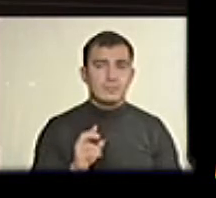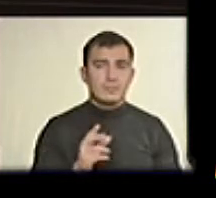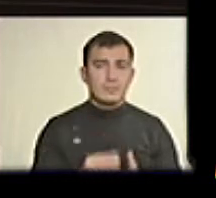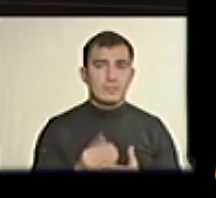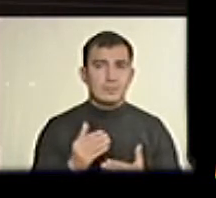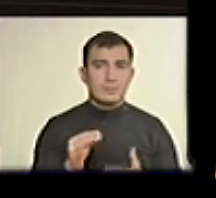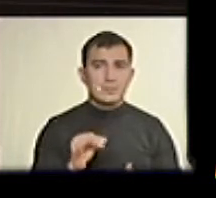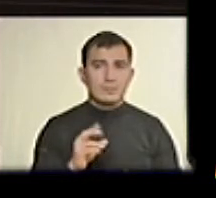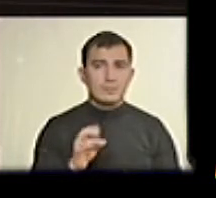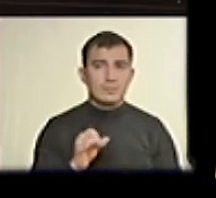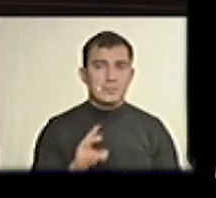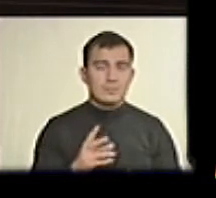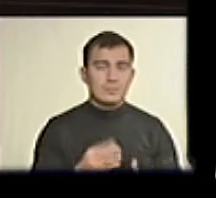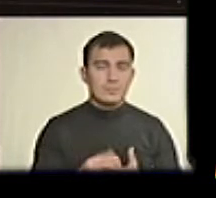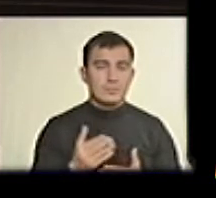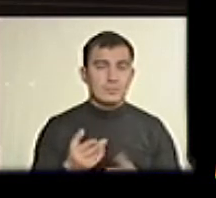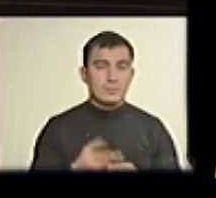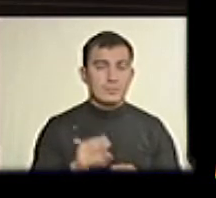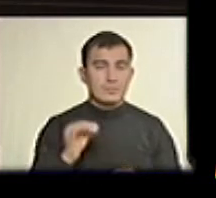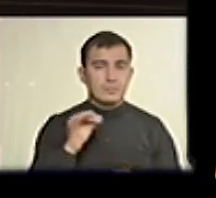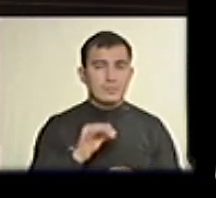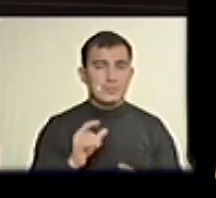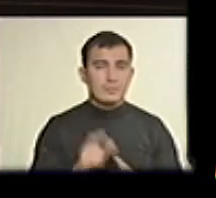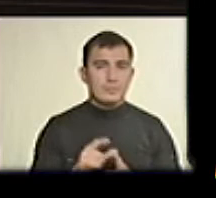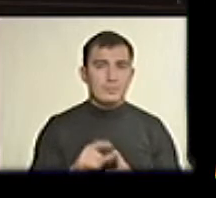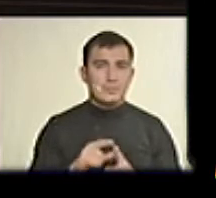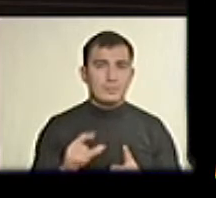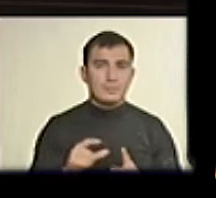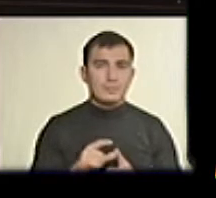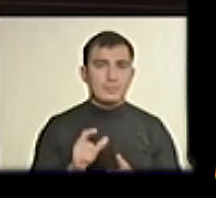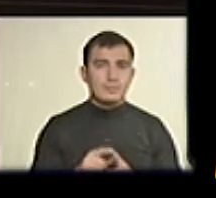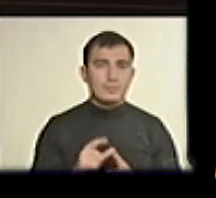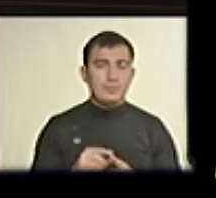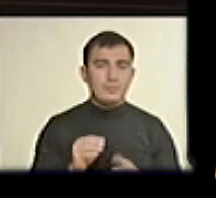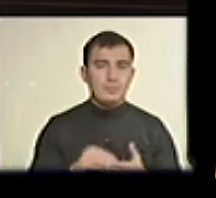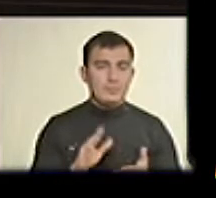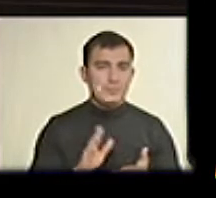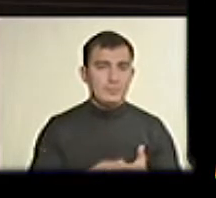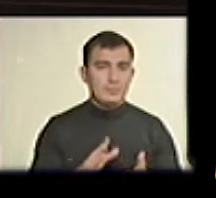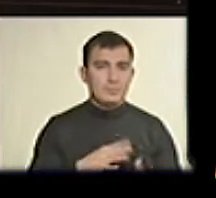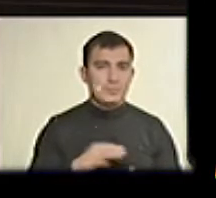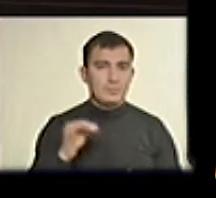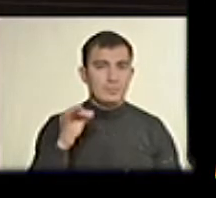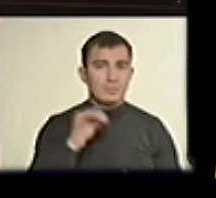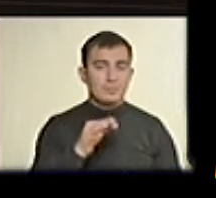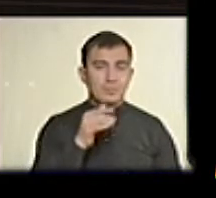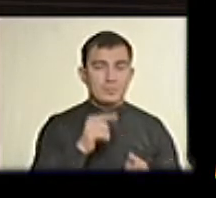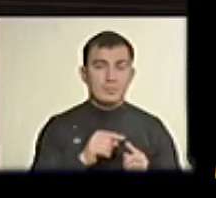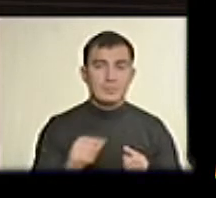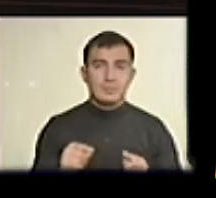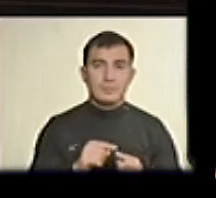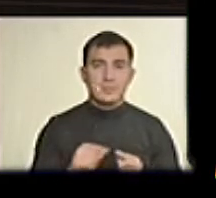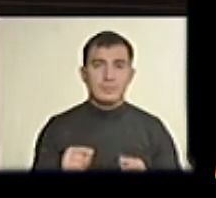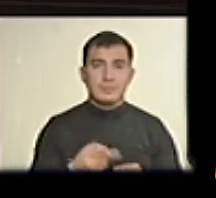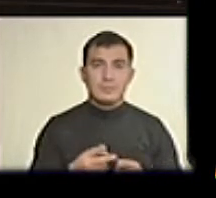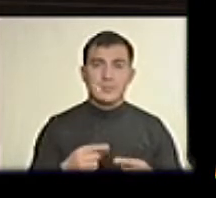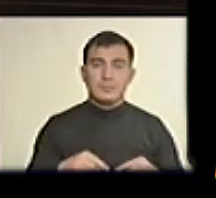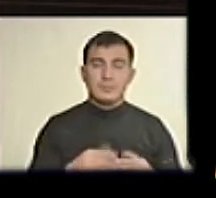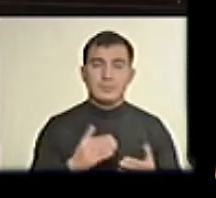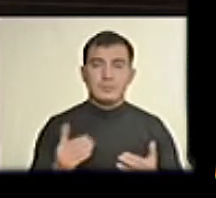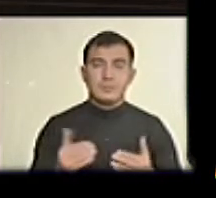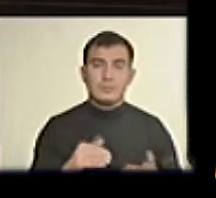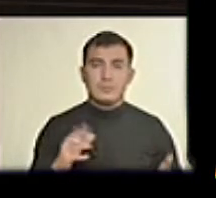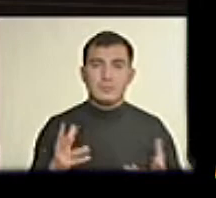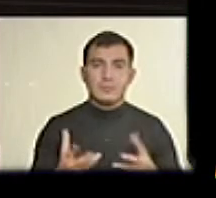asarida aynan tarixiy asarlar jumlasiga kirib, o'sha davrdagi sulolalarning har birining yuritgan